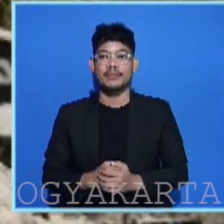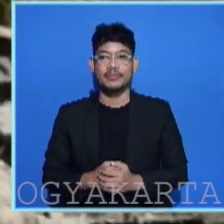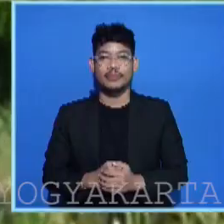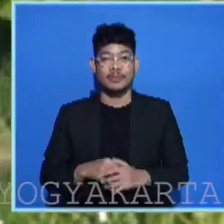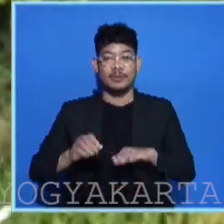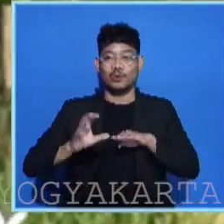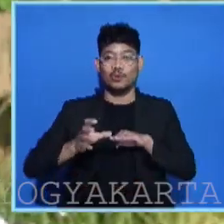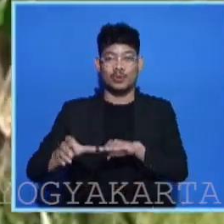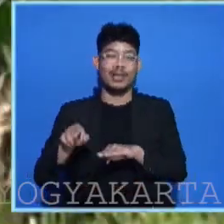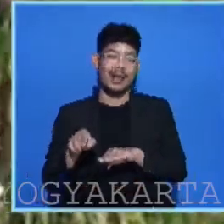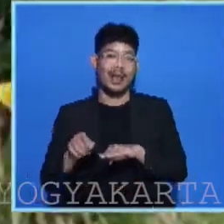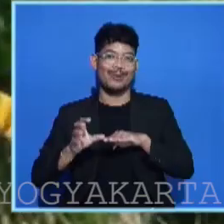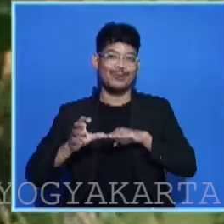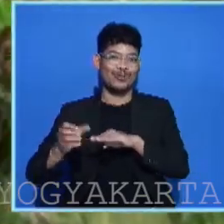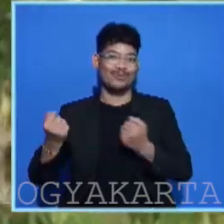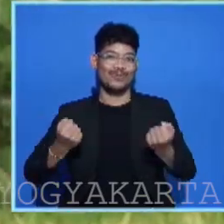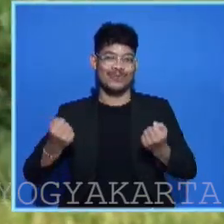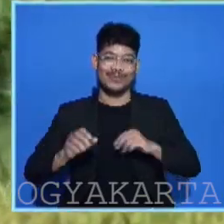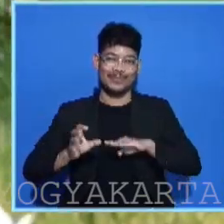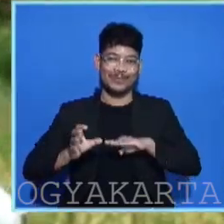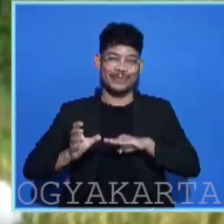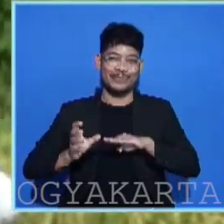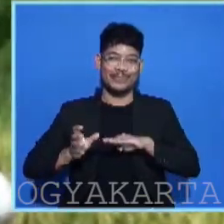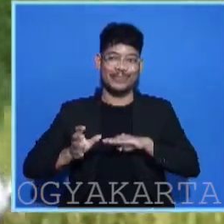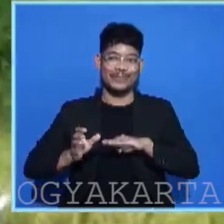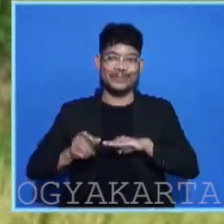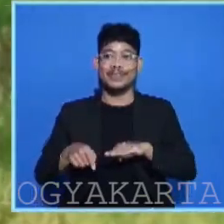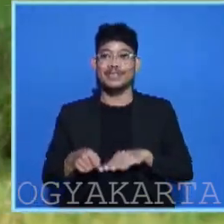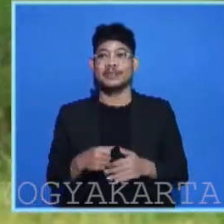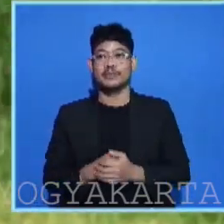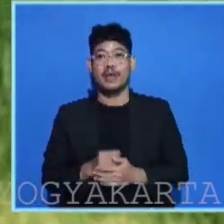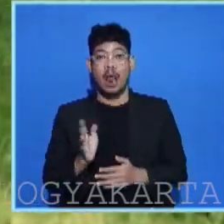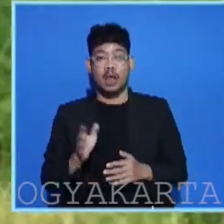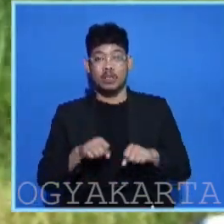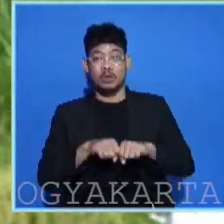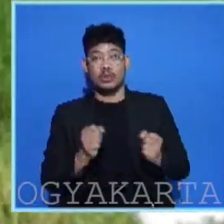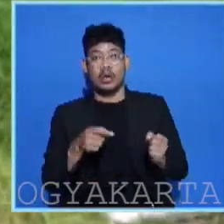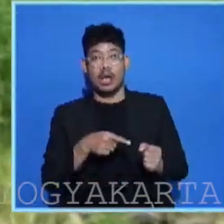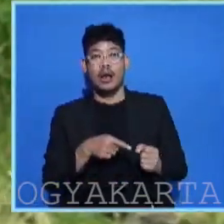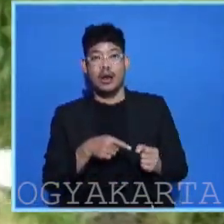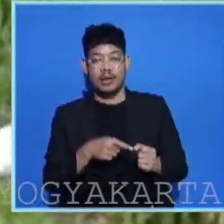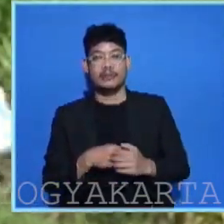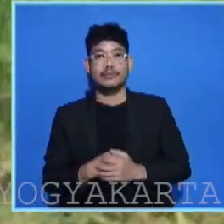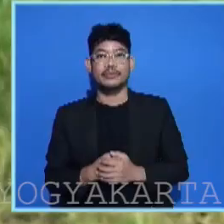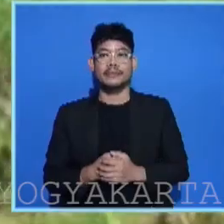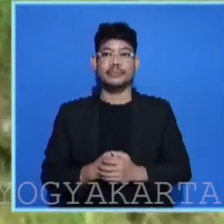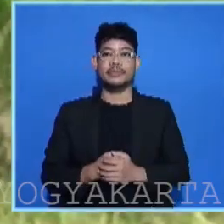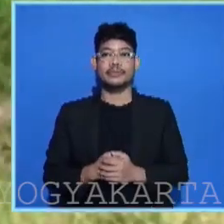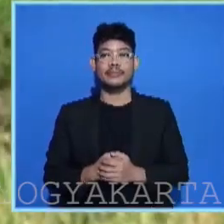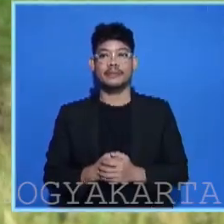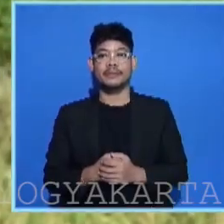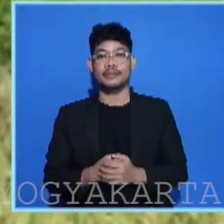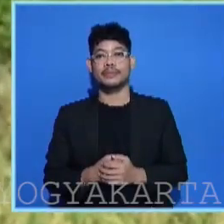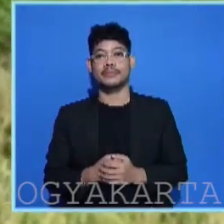modern menika kadang kala pancen saged ngrisak balenganipun ananging menawi ing lahan ingkang wiyar tentunipun badhe saya irit